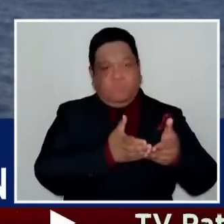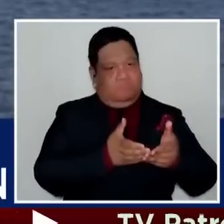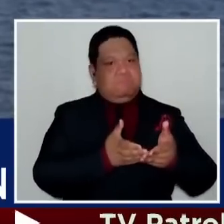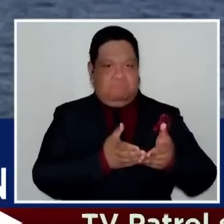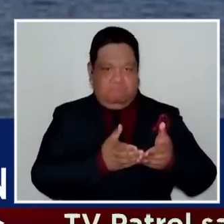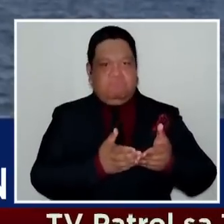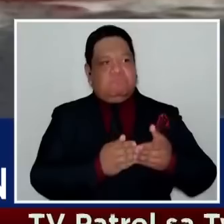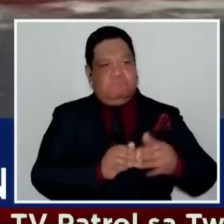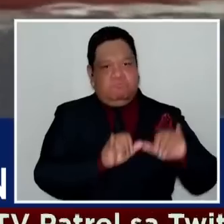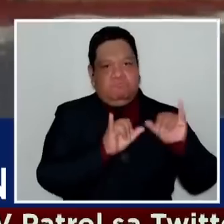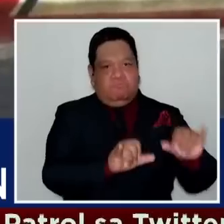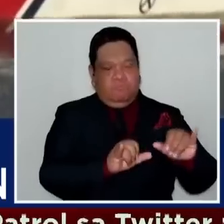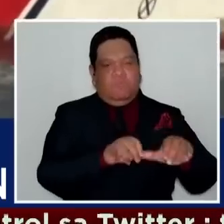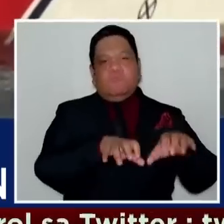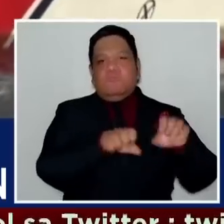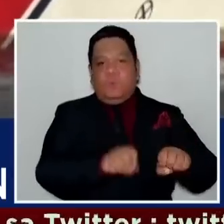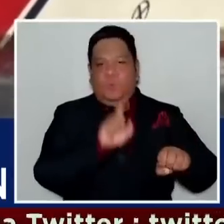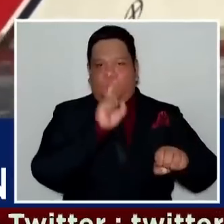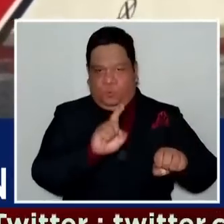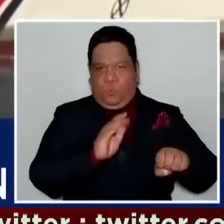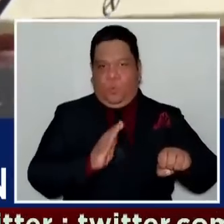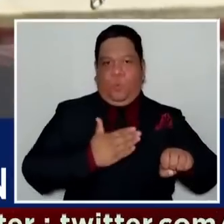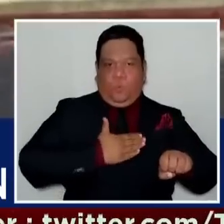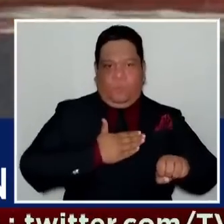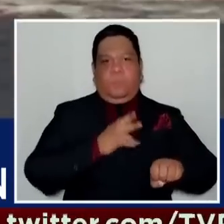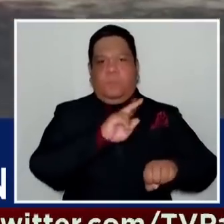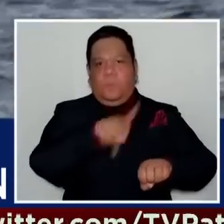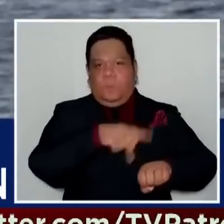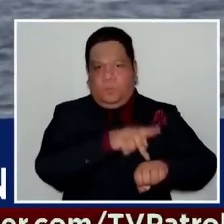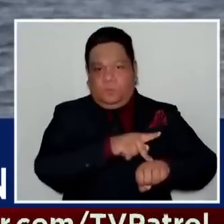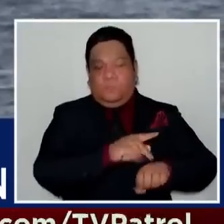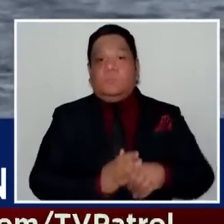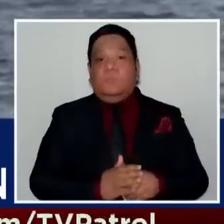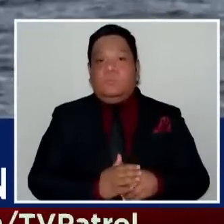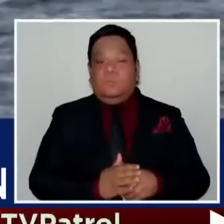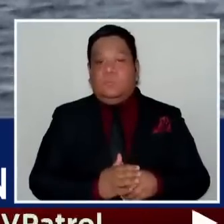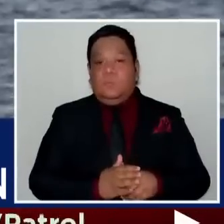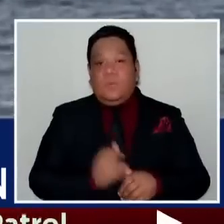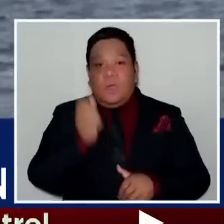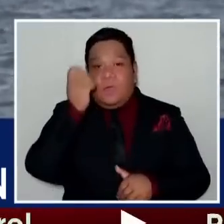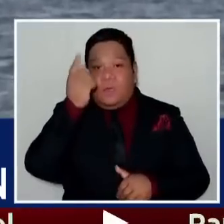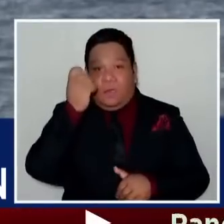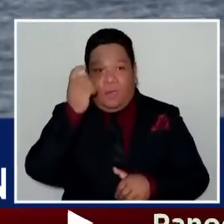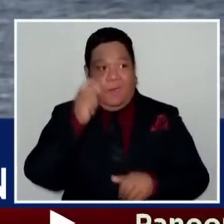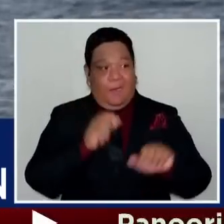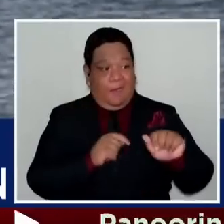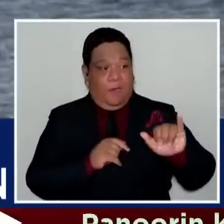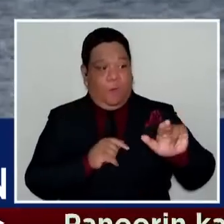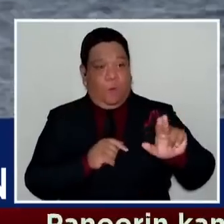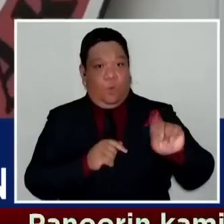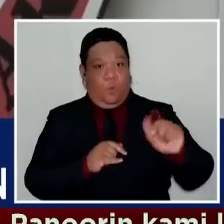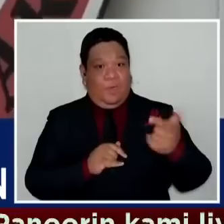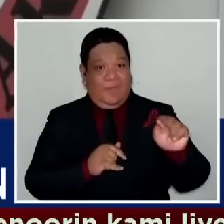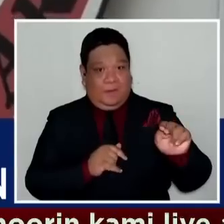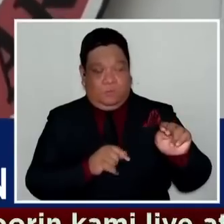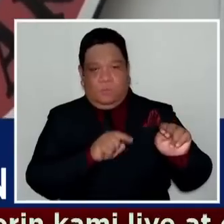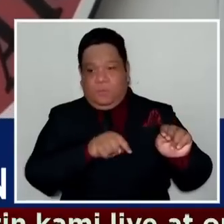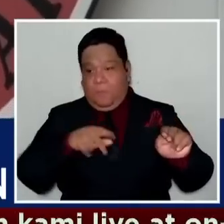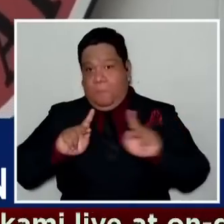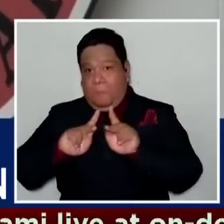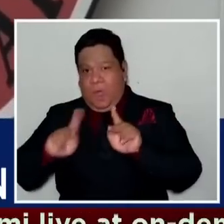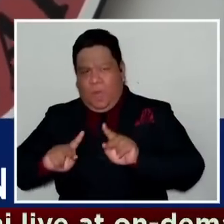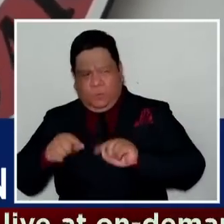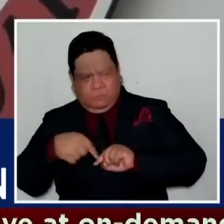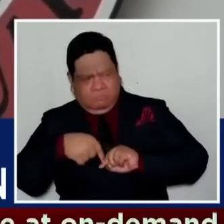igiit ang territorial claim ng bansa. Nasa 100 nautical miles lamang ang Ayungin Shoal mula sa Palawan at